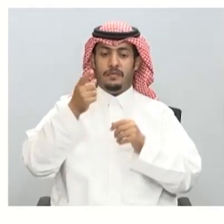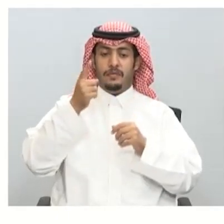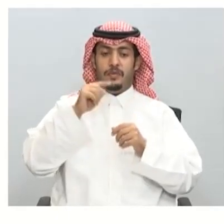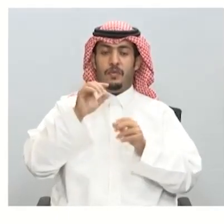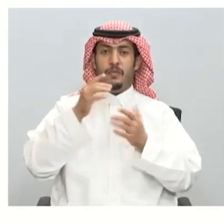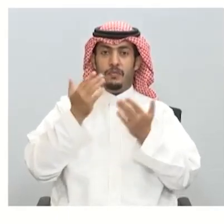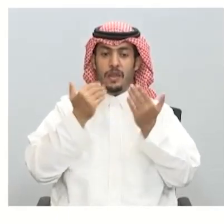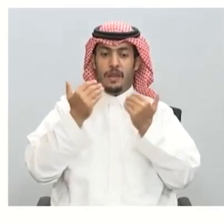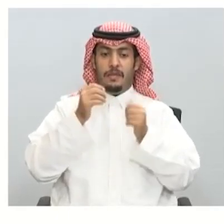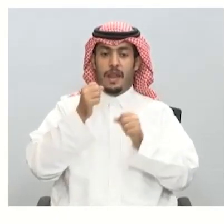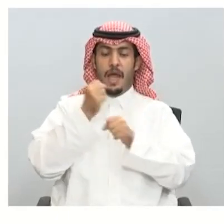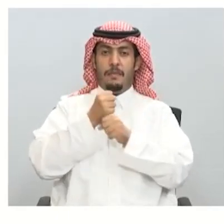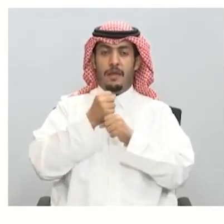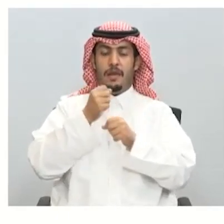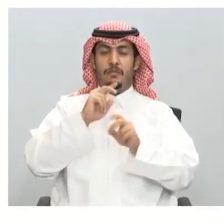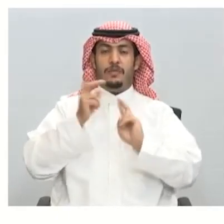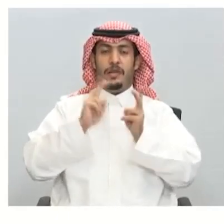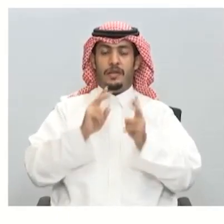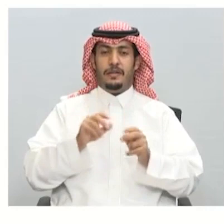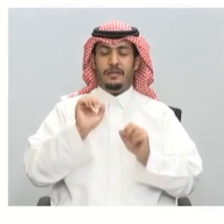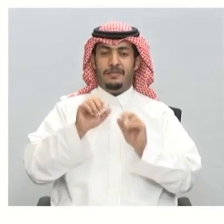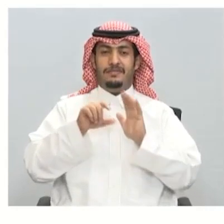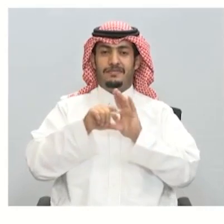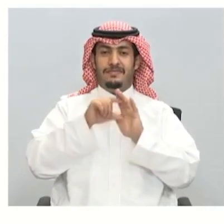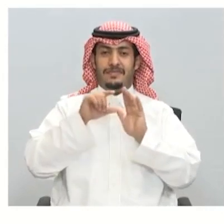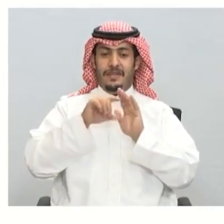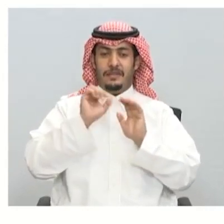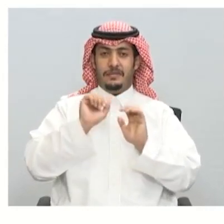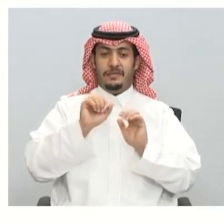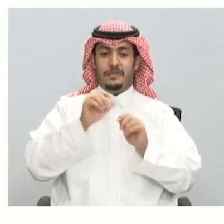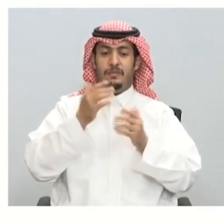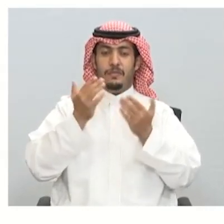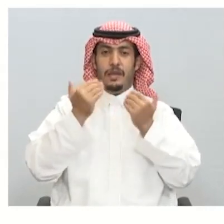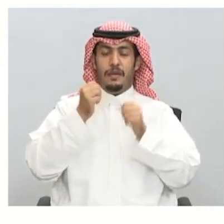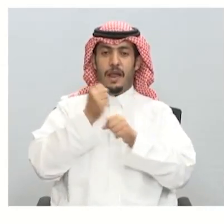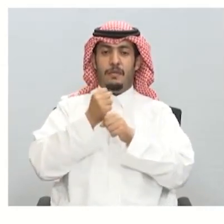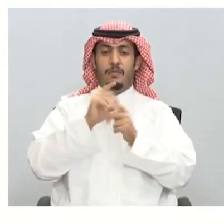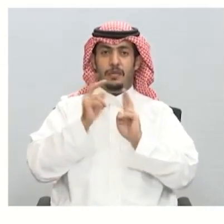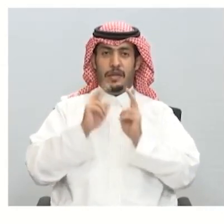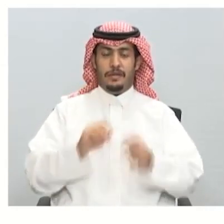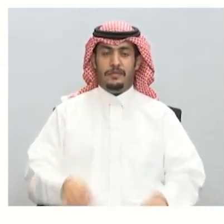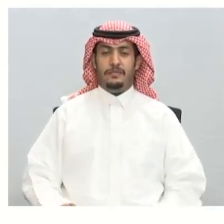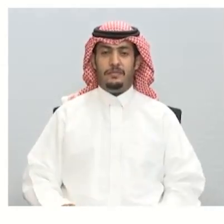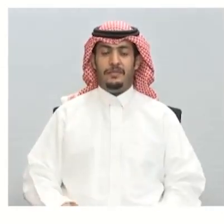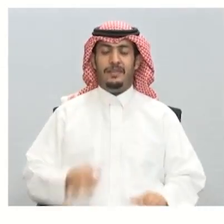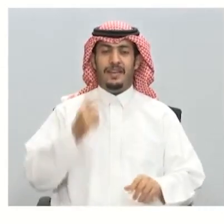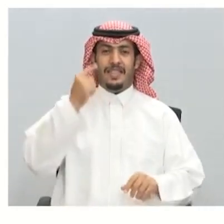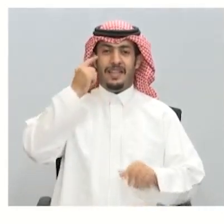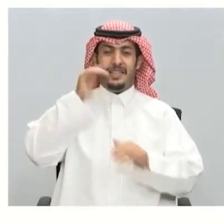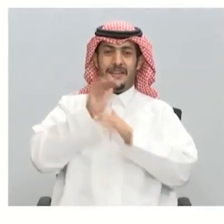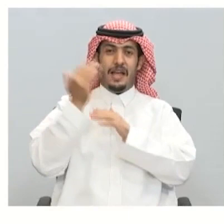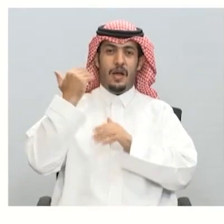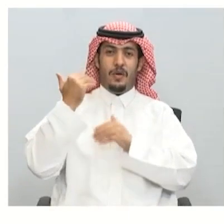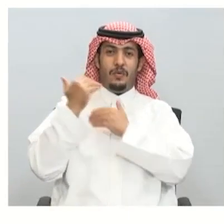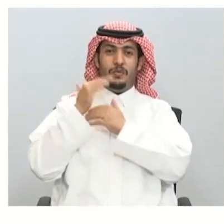متطلبات العمل المتغيره سنتحدث ما هي المتطلبات للعمل المتغيره نستذكر الدرس